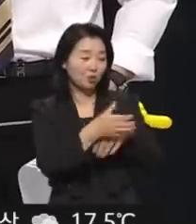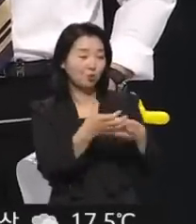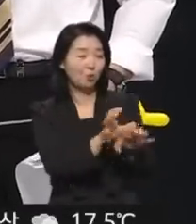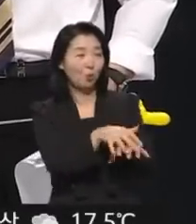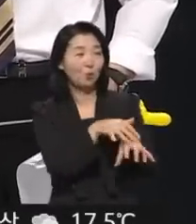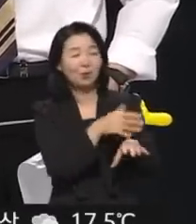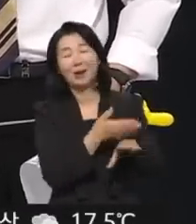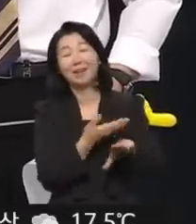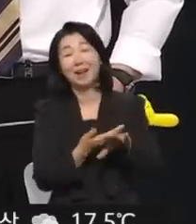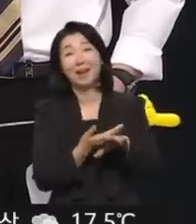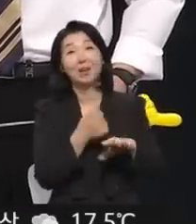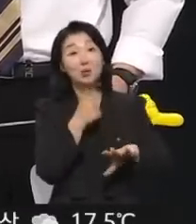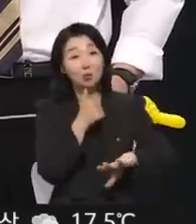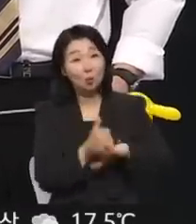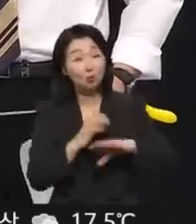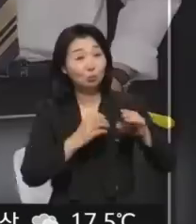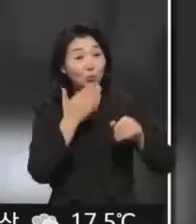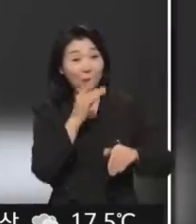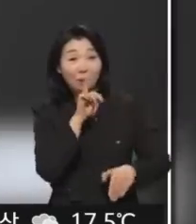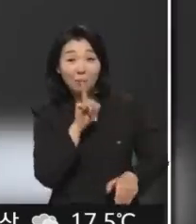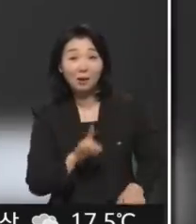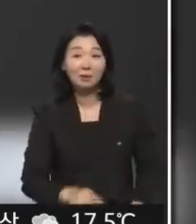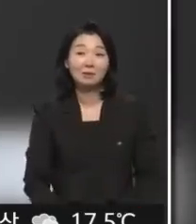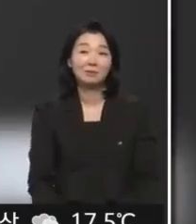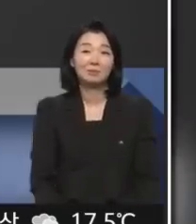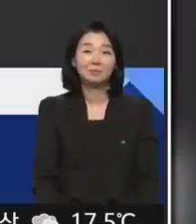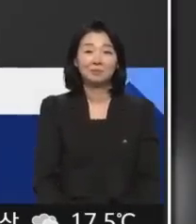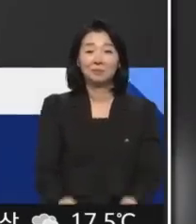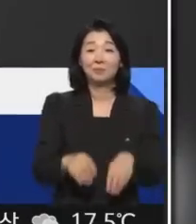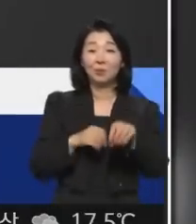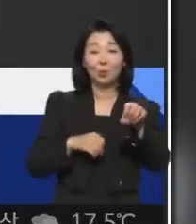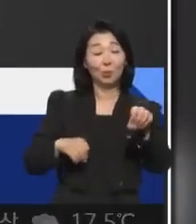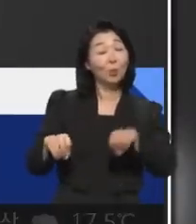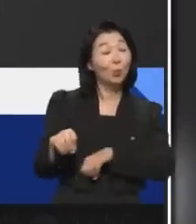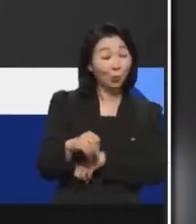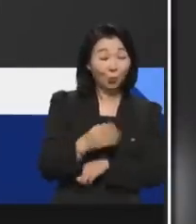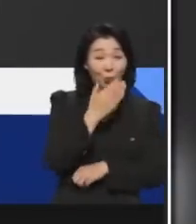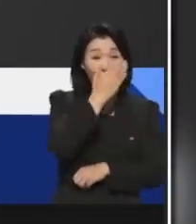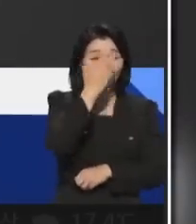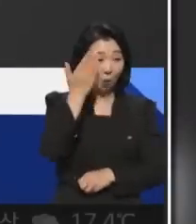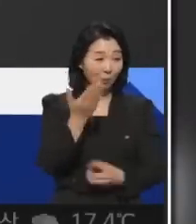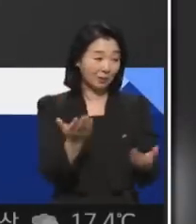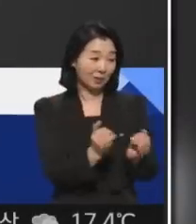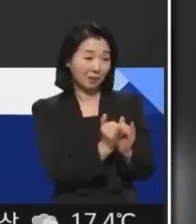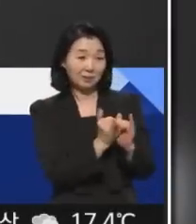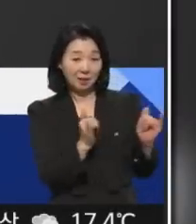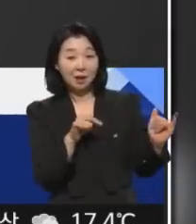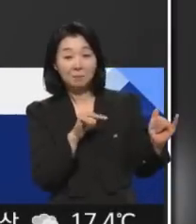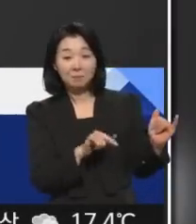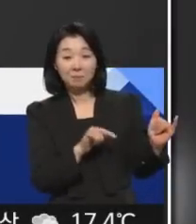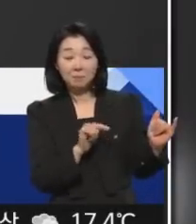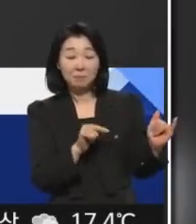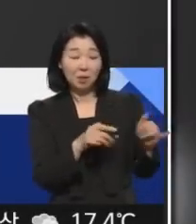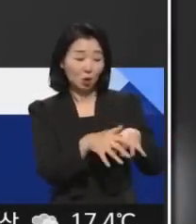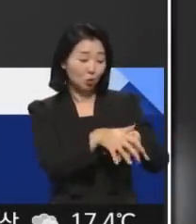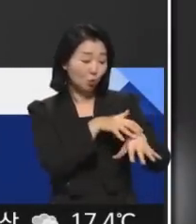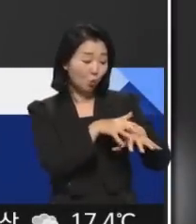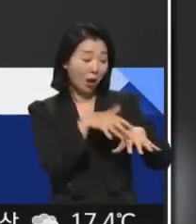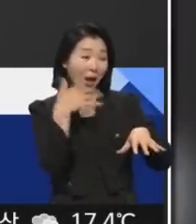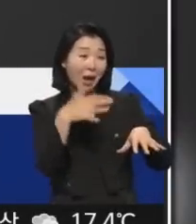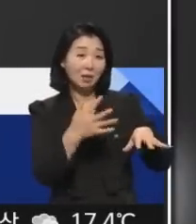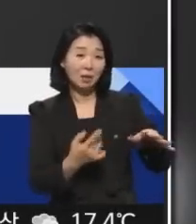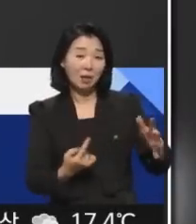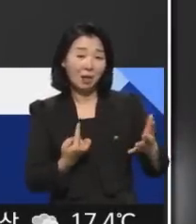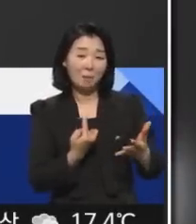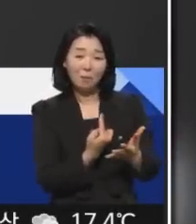소통할 수 있다는 입장입니다. 오히려 이 젊은 근로자들이 이 조직되지 않은 노조에 포함된